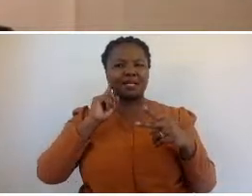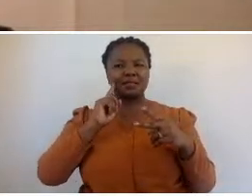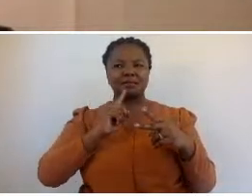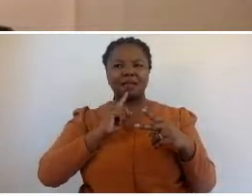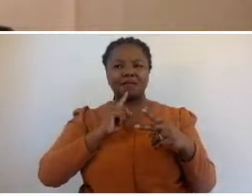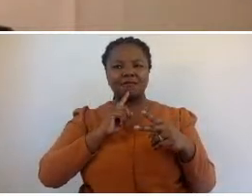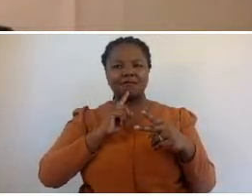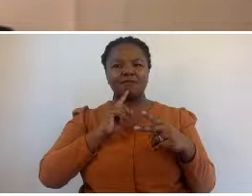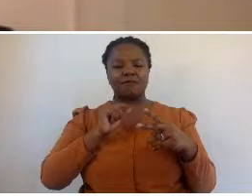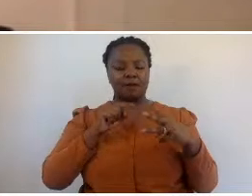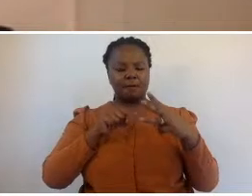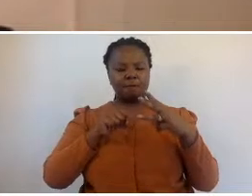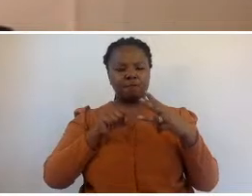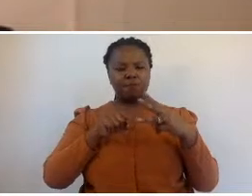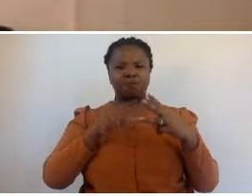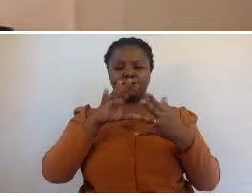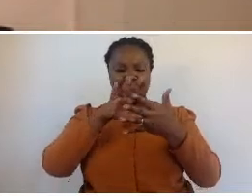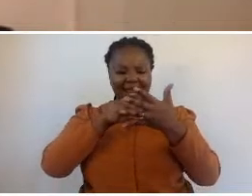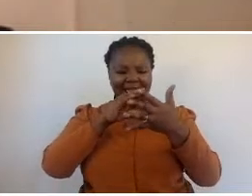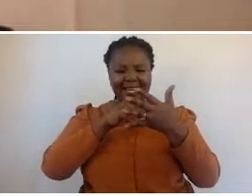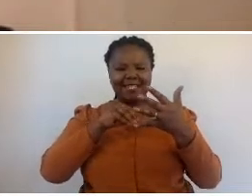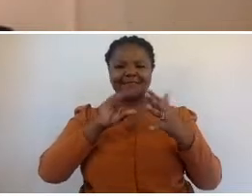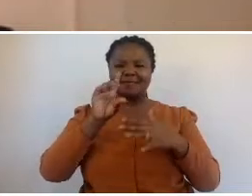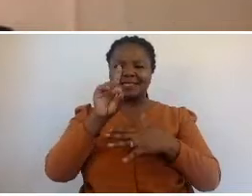les malentendants, les handicaps en matière